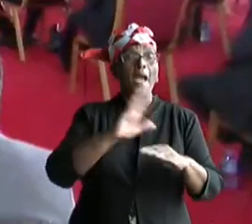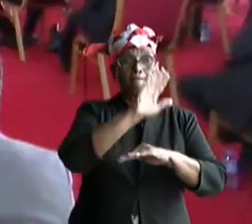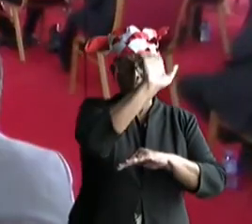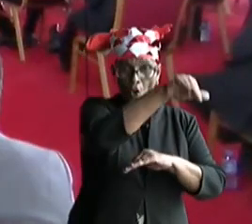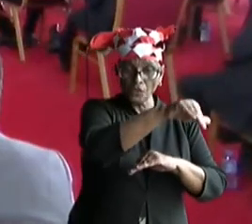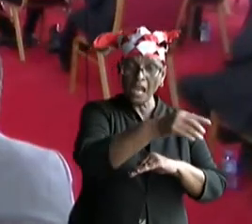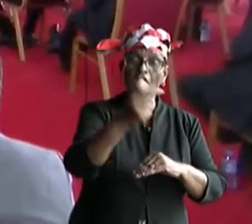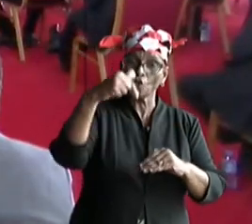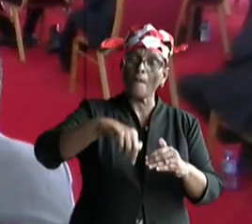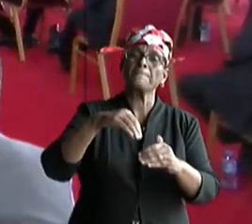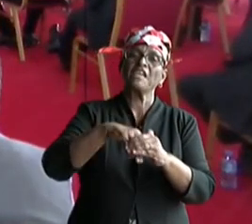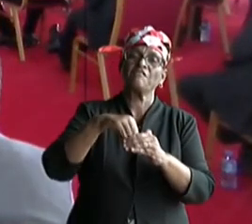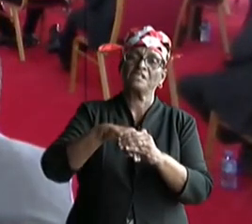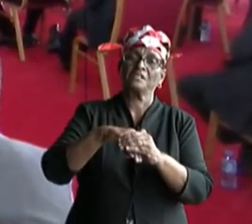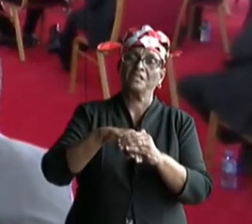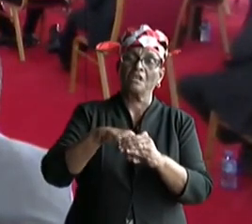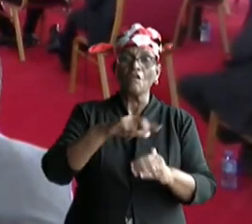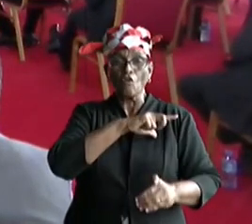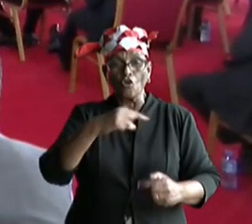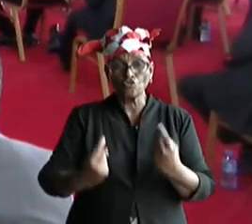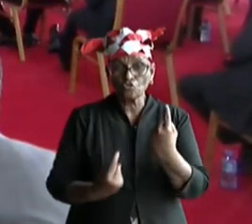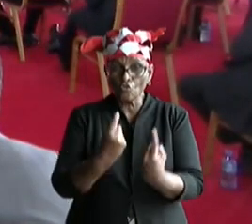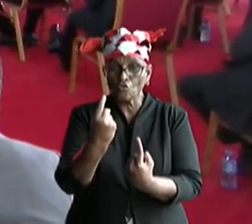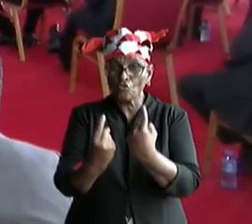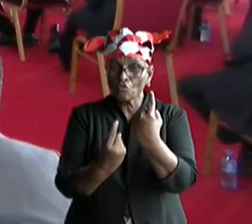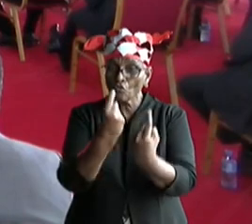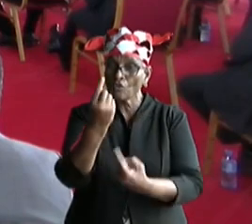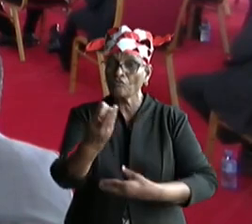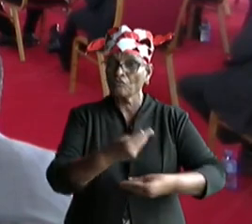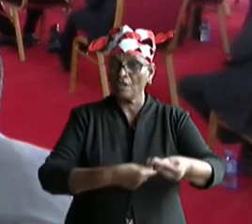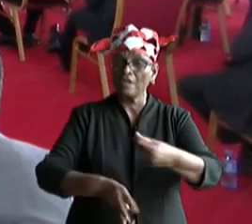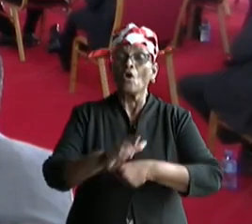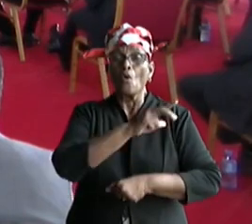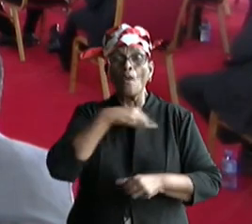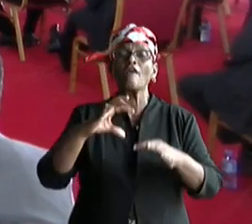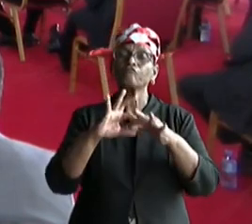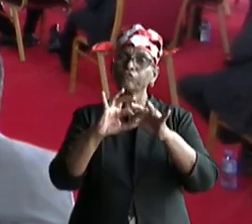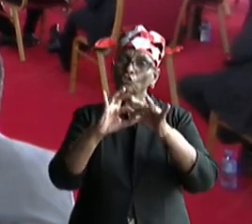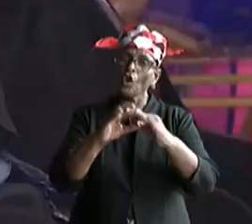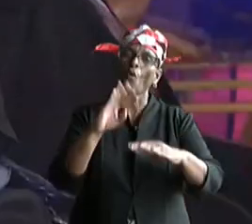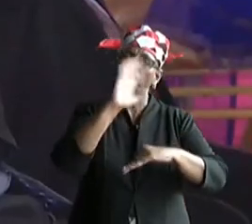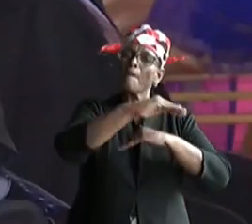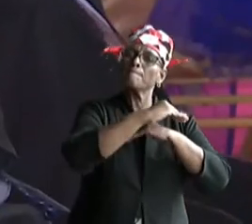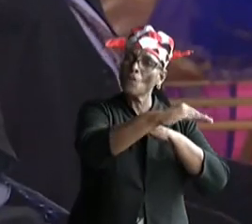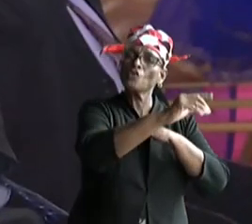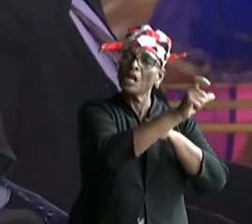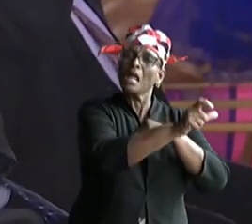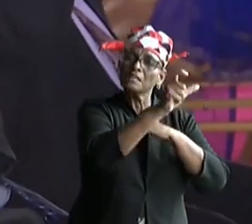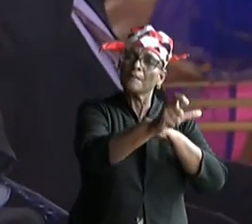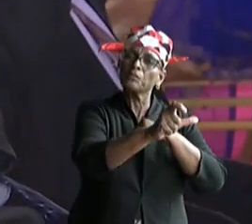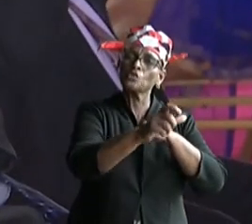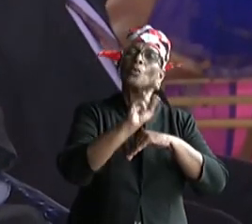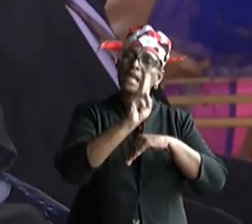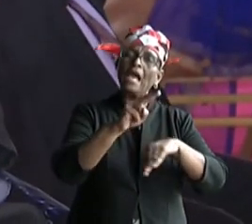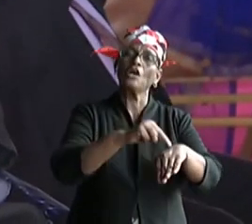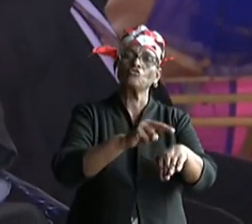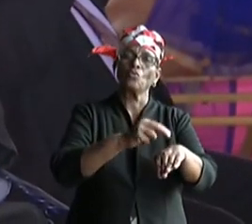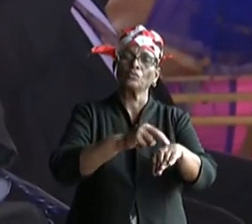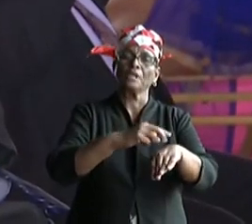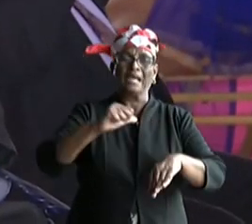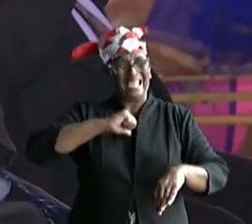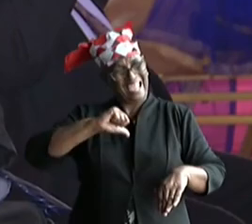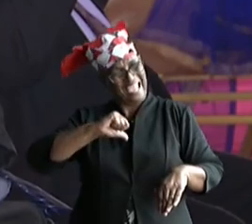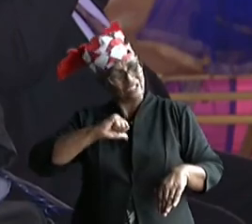Kortom, voor de groei van onze economie hebben we het vertrouwen van buitenlandse partners nodig. Maar ook ons